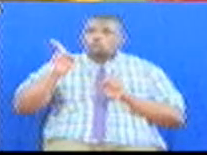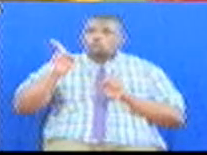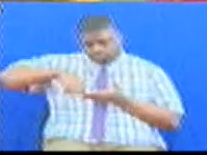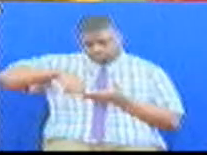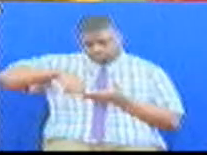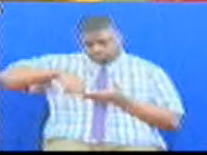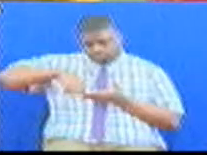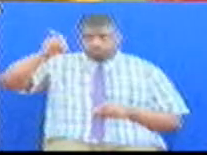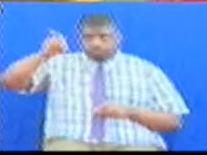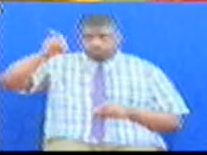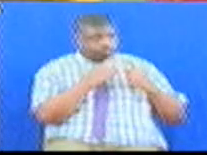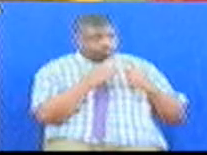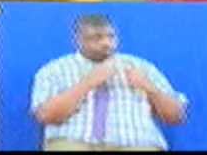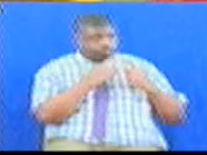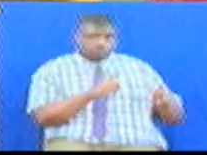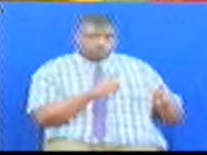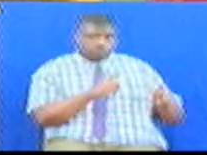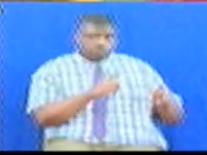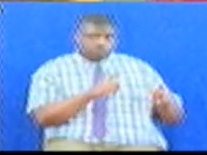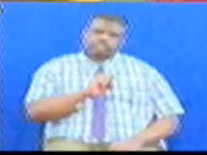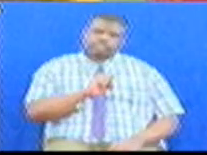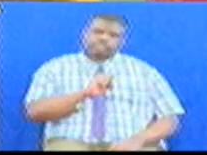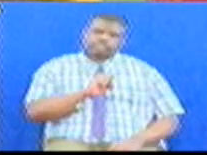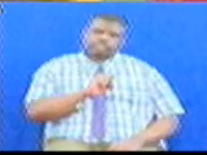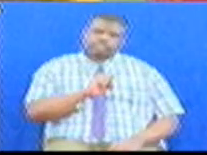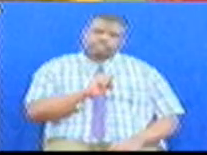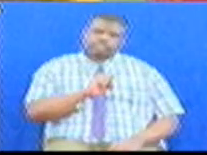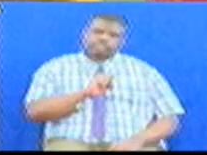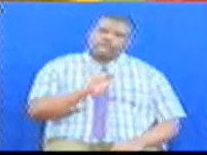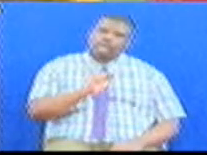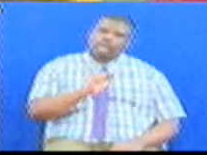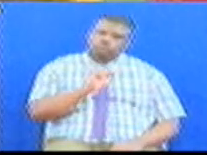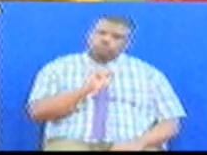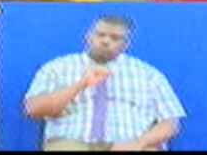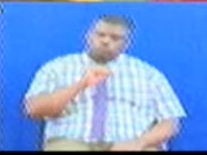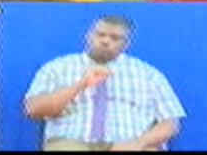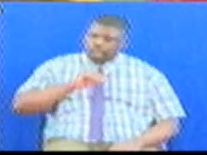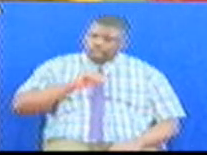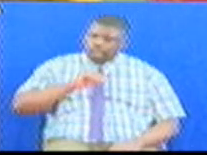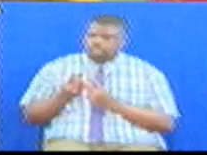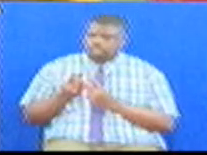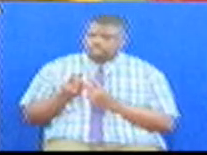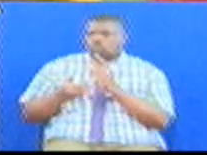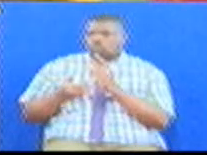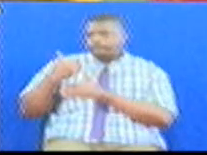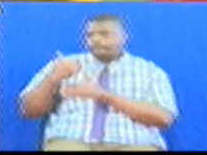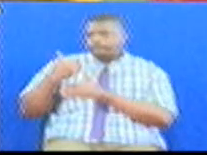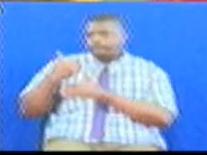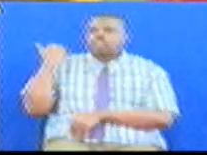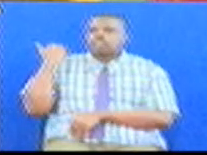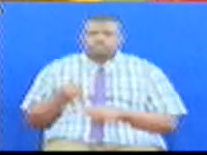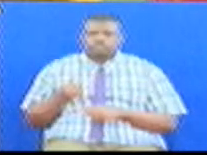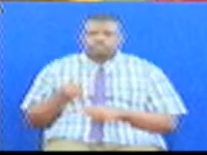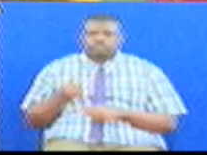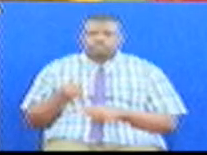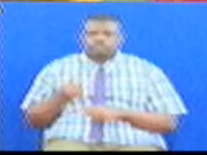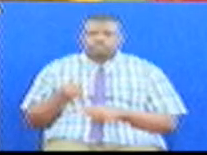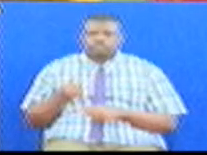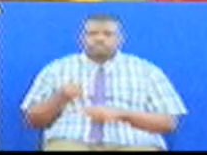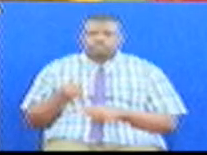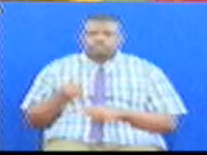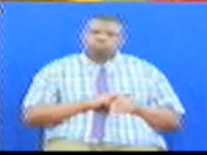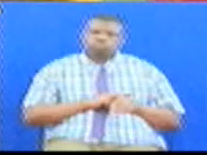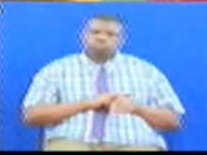na pori la akiba la Swagaswaga kama ambavyo ilikuwa huko nyuma. Tulitumia mbinu nyingi kwa sababu mimi